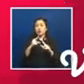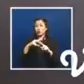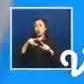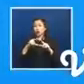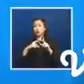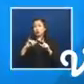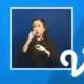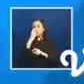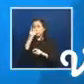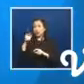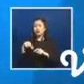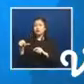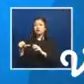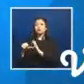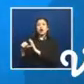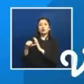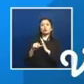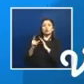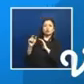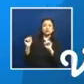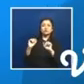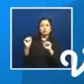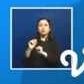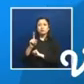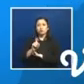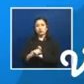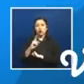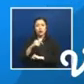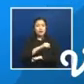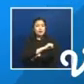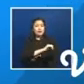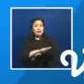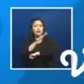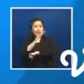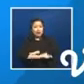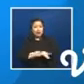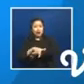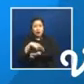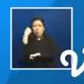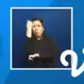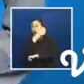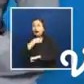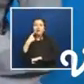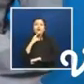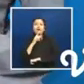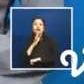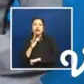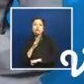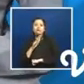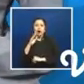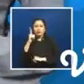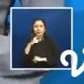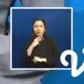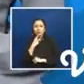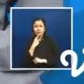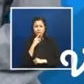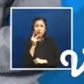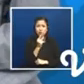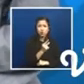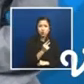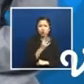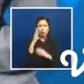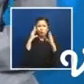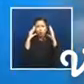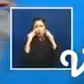segera. Ketika kadar oksigen dalam darah rendah, perubahan warna pada wajah akan terjadi, seperti kebiruan, pucat,